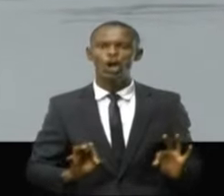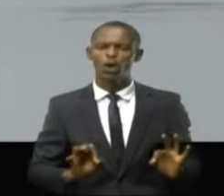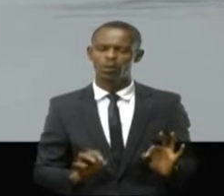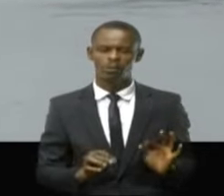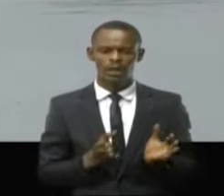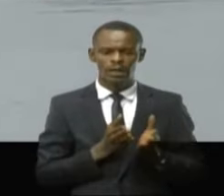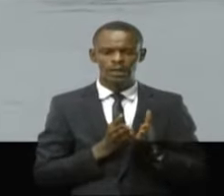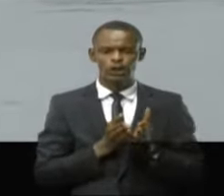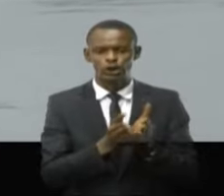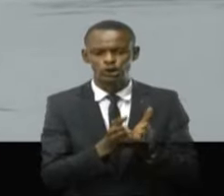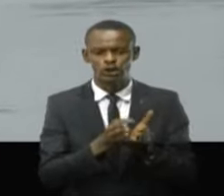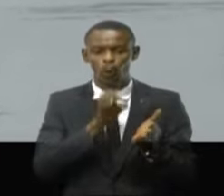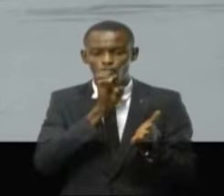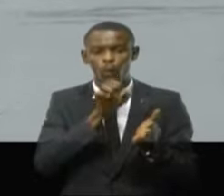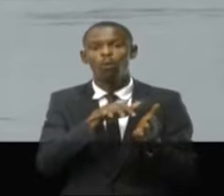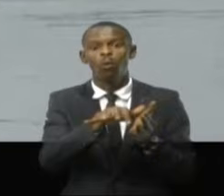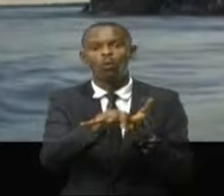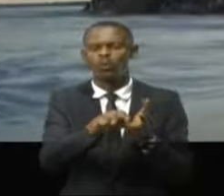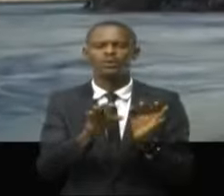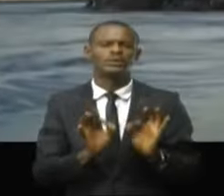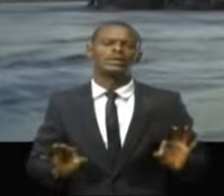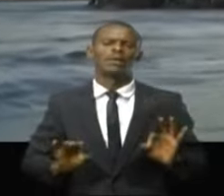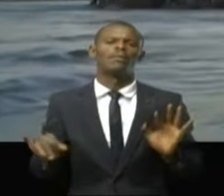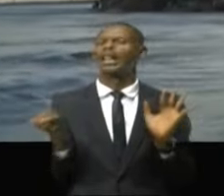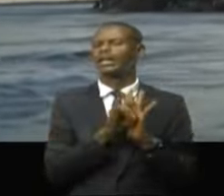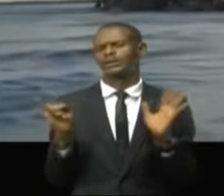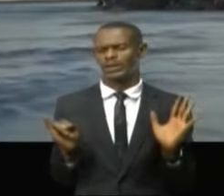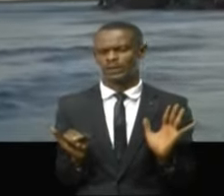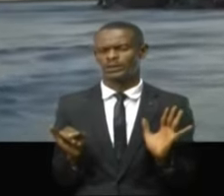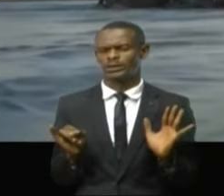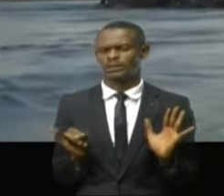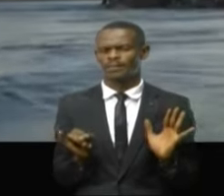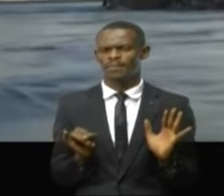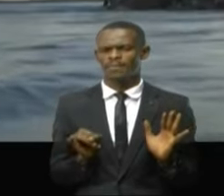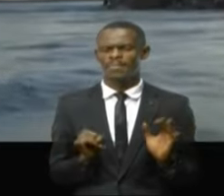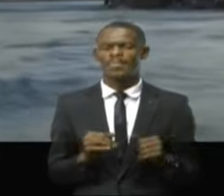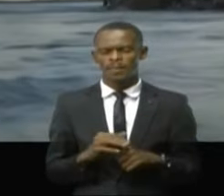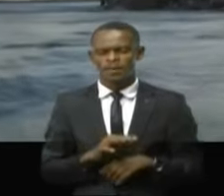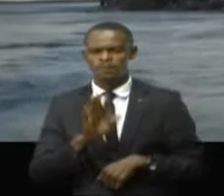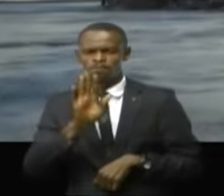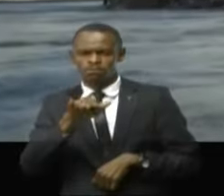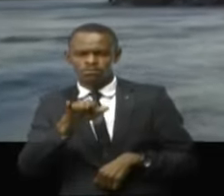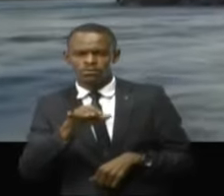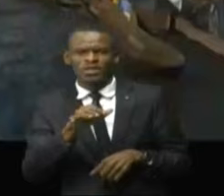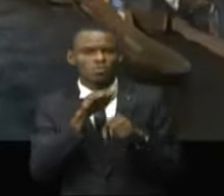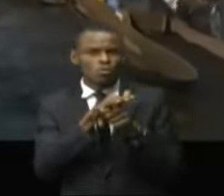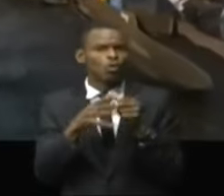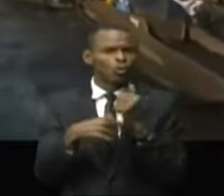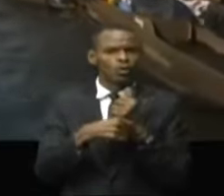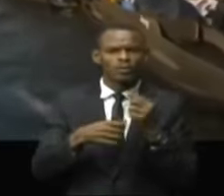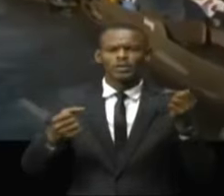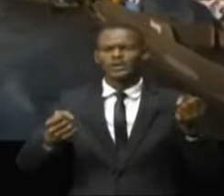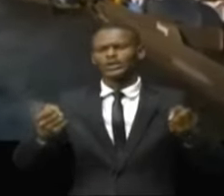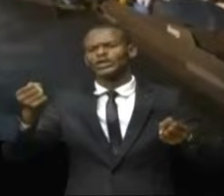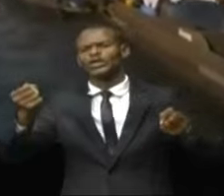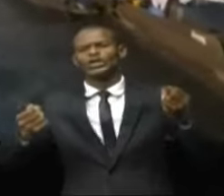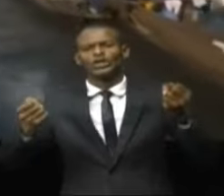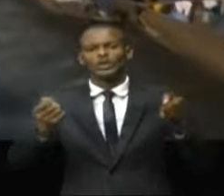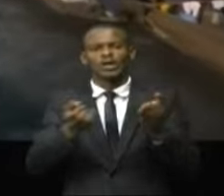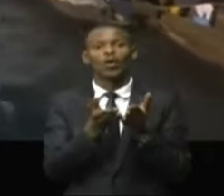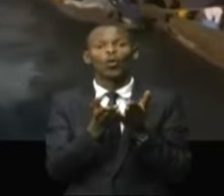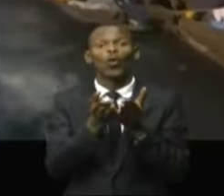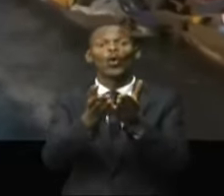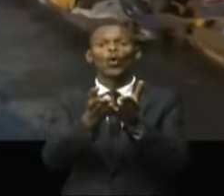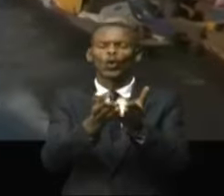L'inconscience et le non-respect de normes sécuritaires par les armateurs occasionnent beaucoup d'accidents mortels sur la voie fluviale.